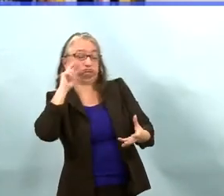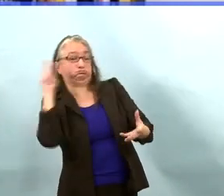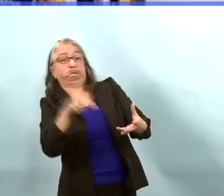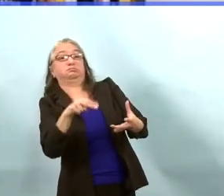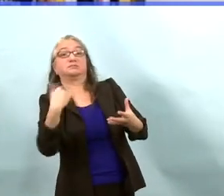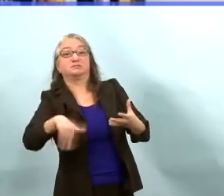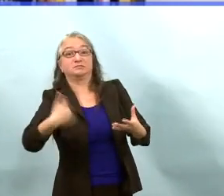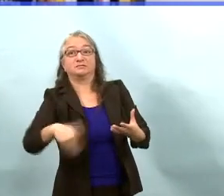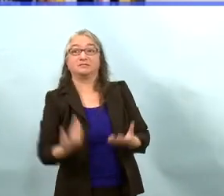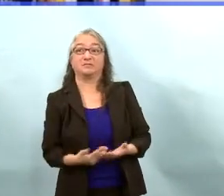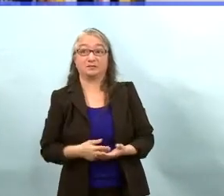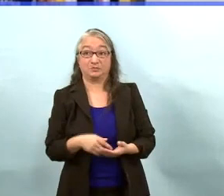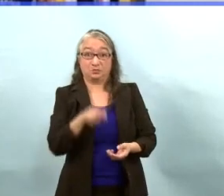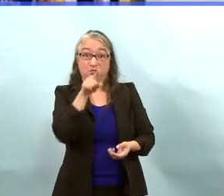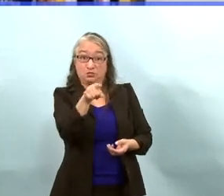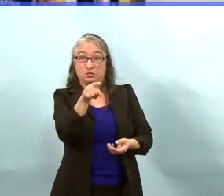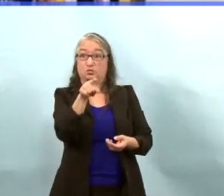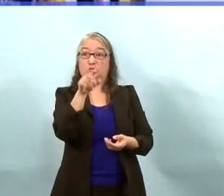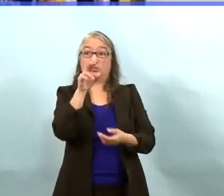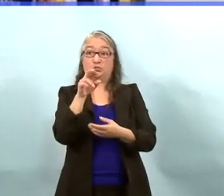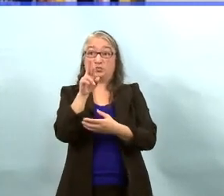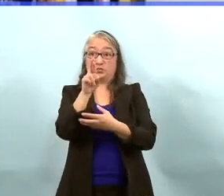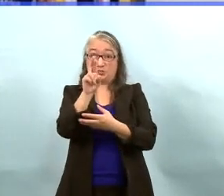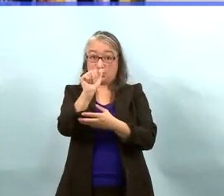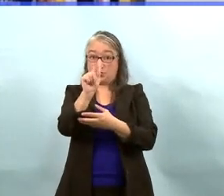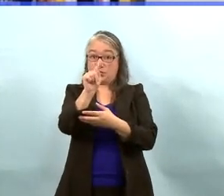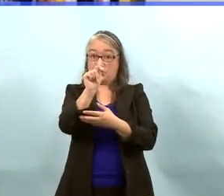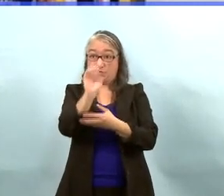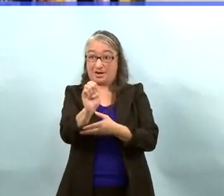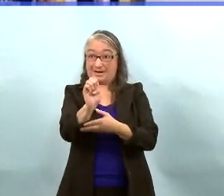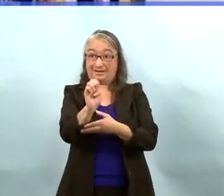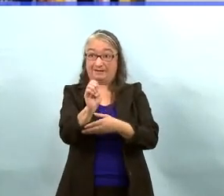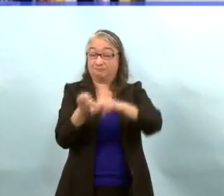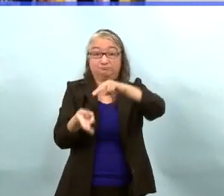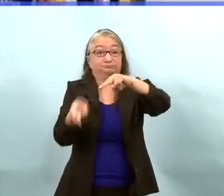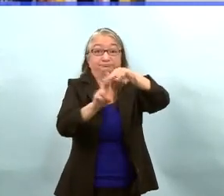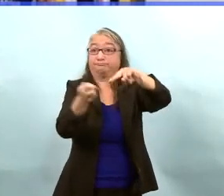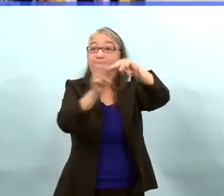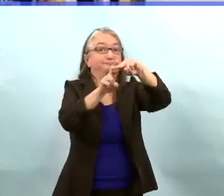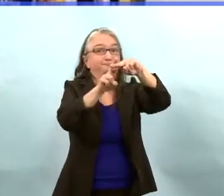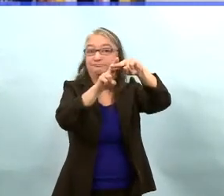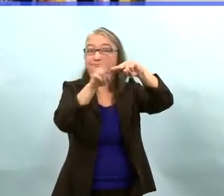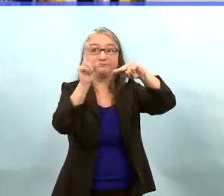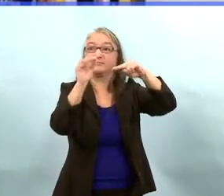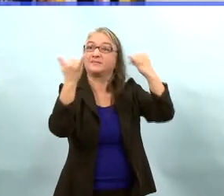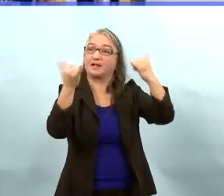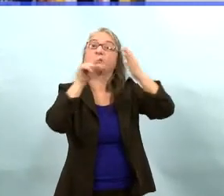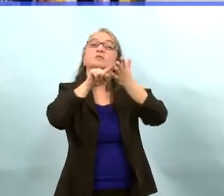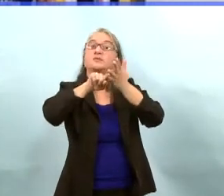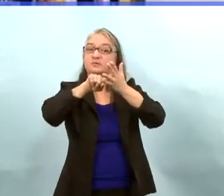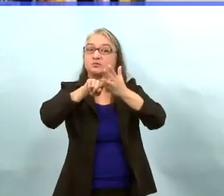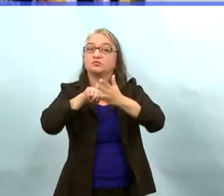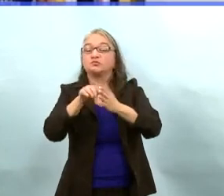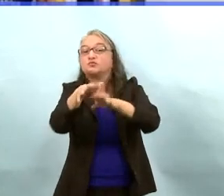le taux d'infection baisse de manière très importante dans la population vaccinée, mais